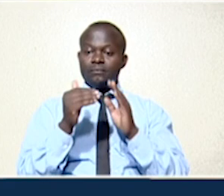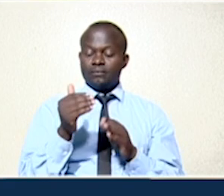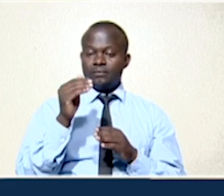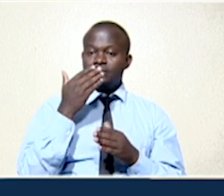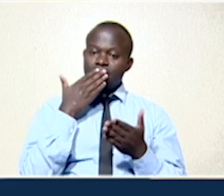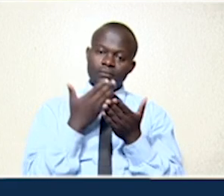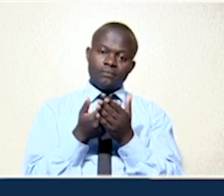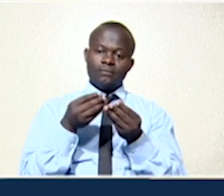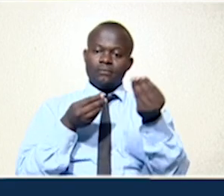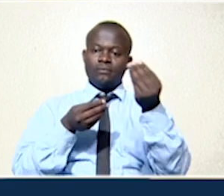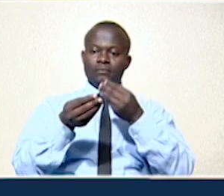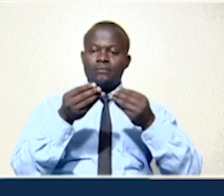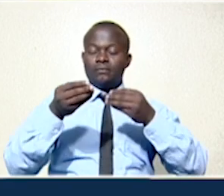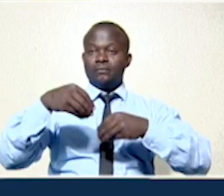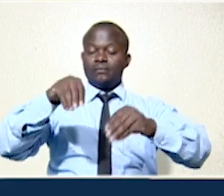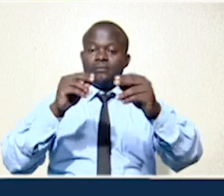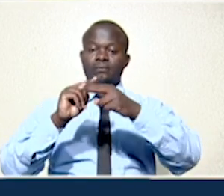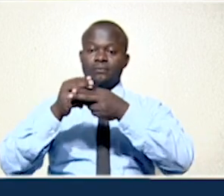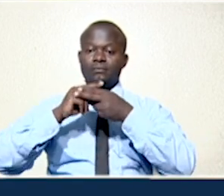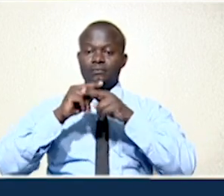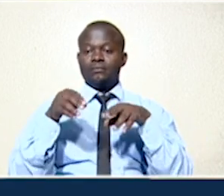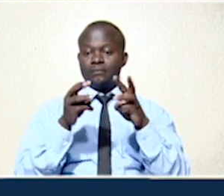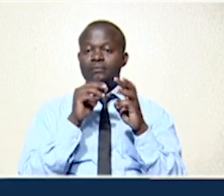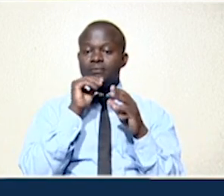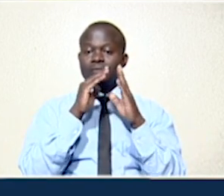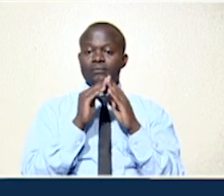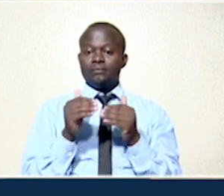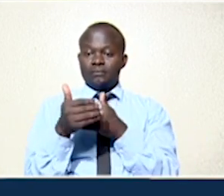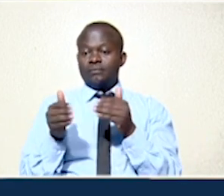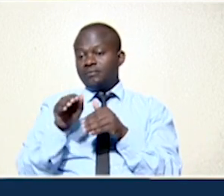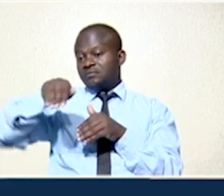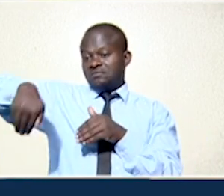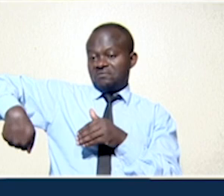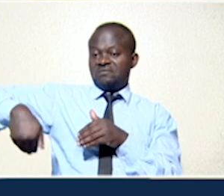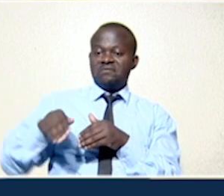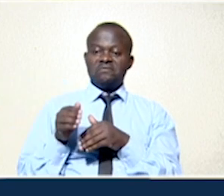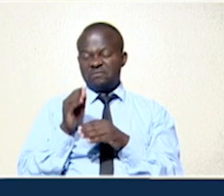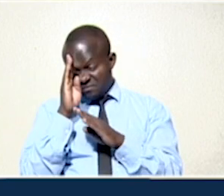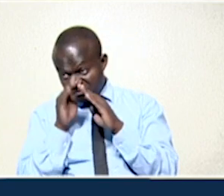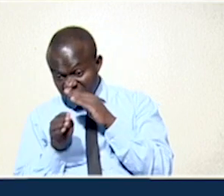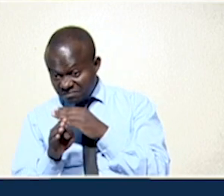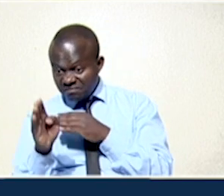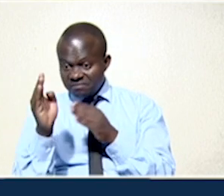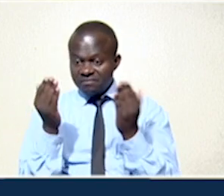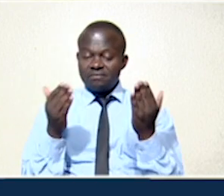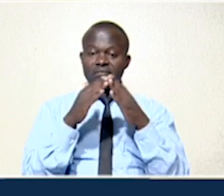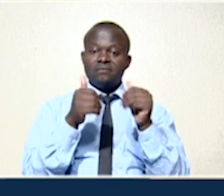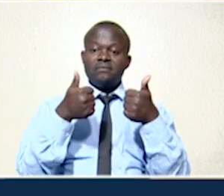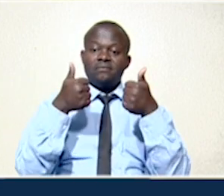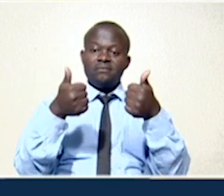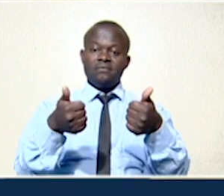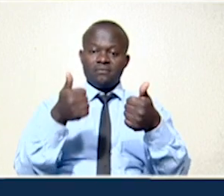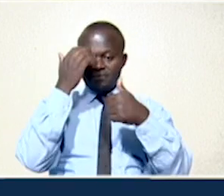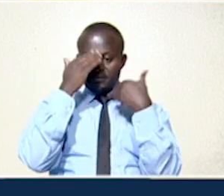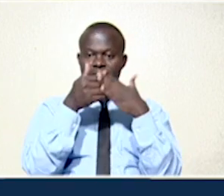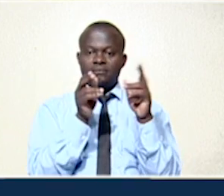gukodesha hirya no hino, ku buryo n'uwayishaka adasanga ari ka next k'inyuma wenda aseseramo, ahubwo agasanga ari inzu nziza